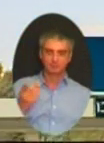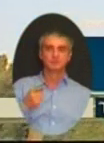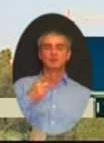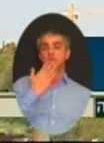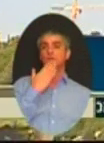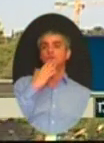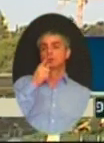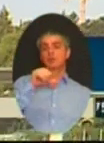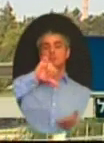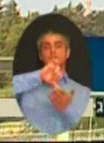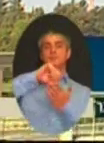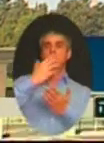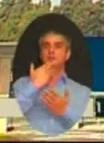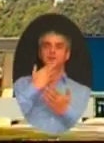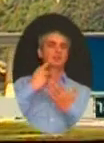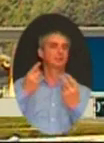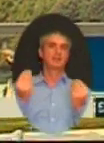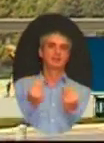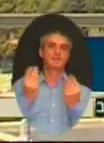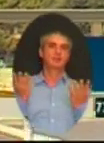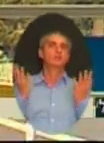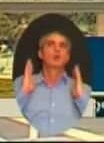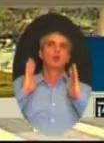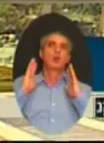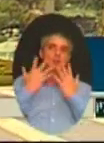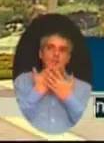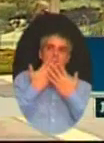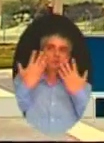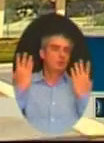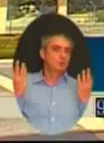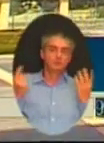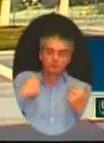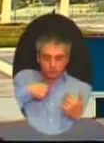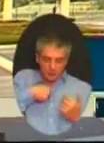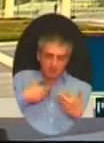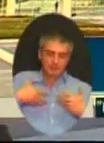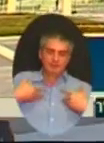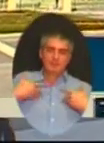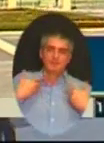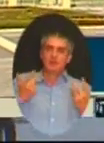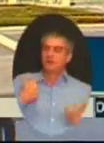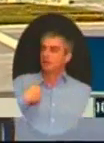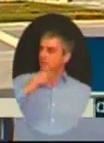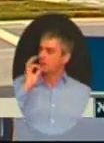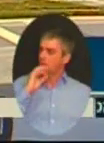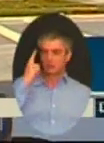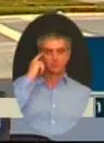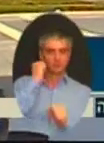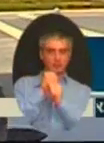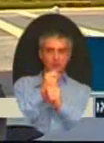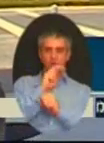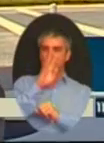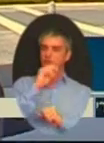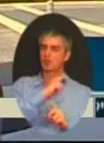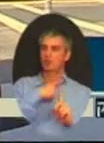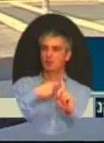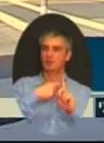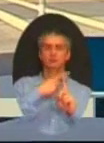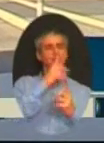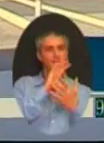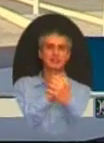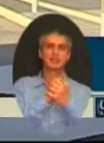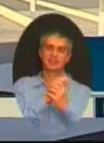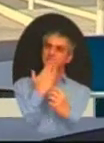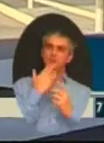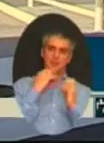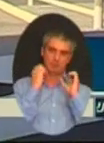כך שירושלים היא בירת ישראל, וזה דברים שהם כל כך טריוויאליים, שאנחנו נשמח שהעולם מתחיל להכיר. אני בכל זאת מתעקש על העניין האוונגליסטי, שהם ידידי